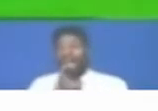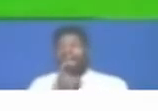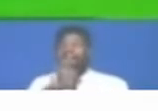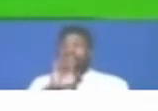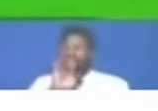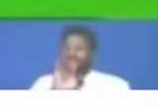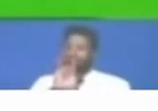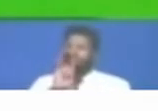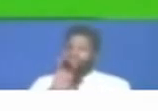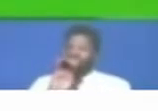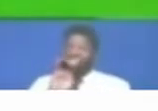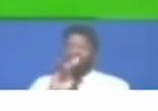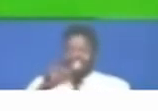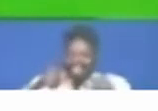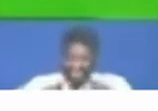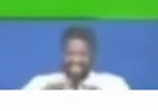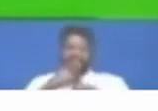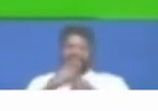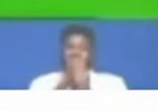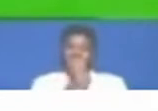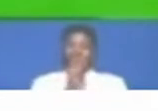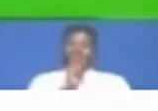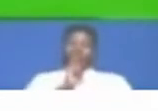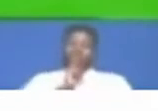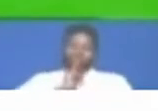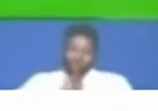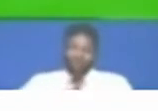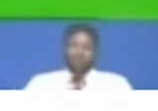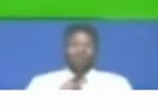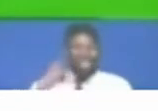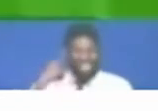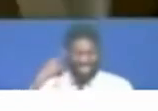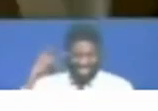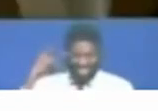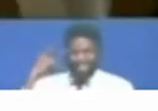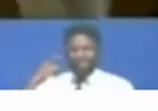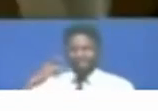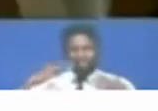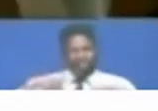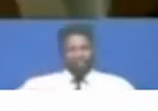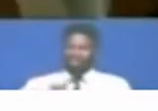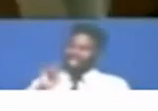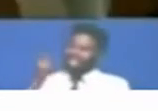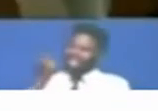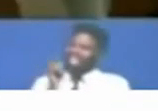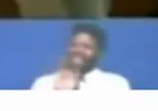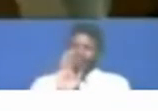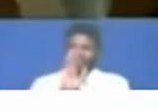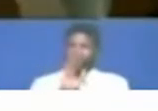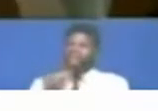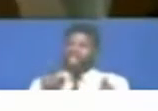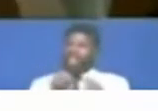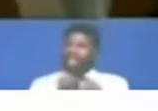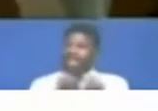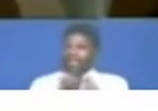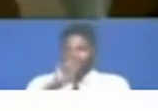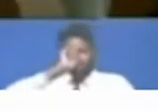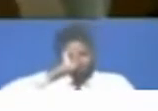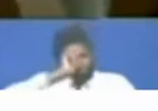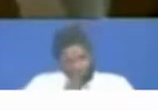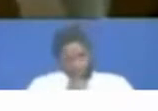kwamba ile ndoto ya Wanakenya imeheshimiwa.